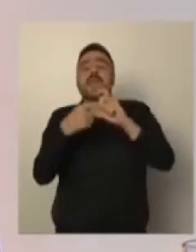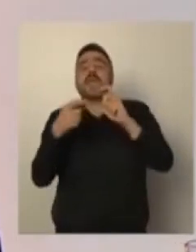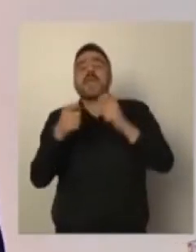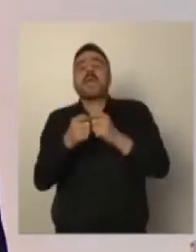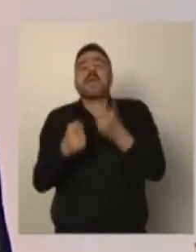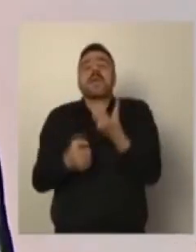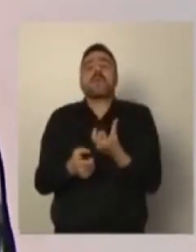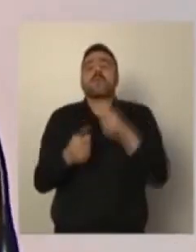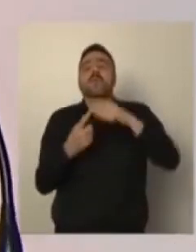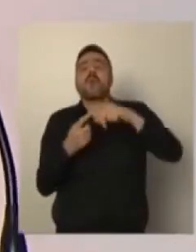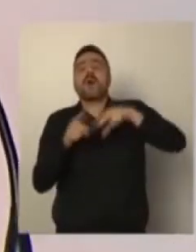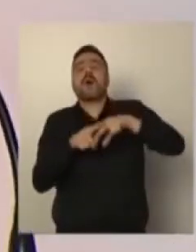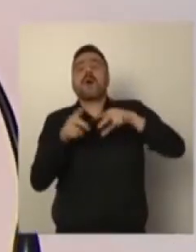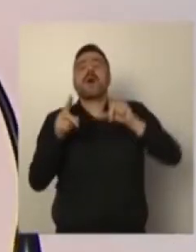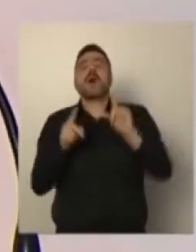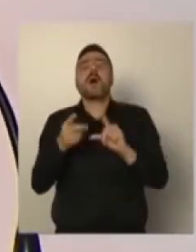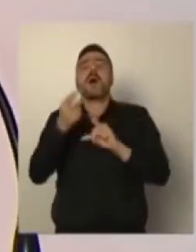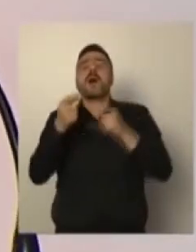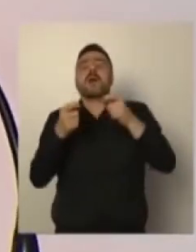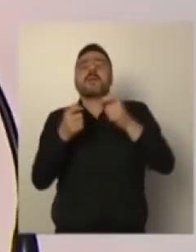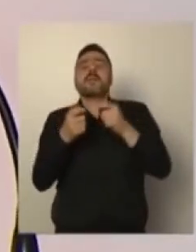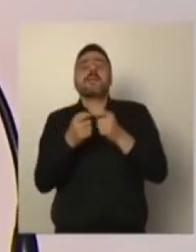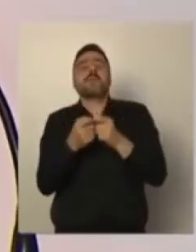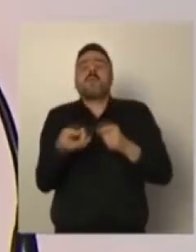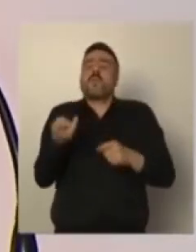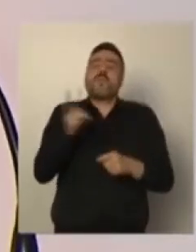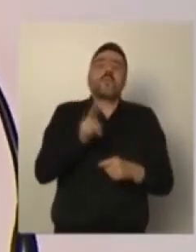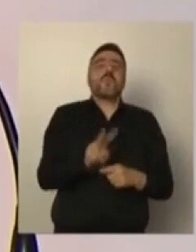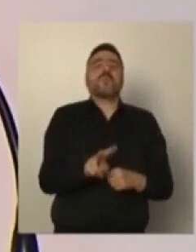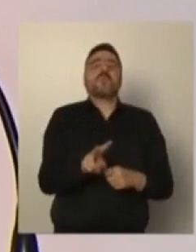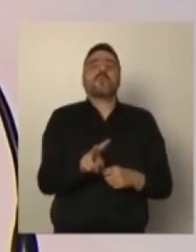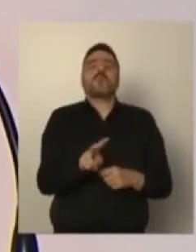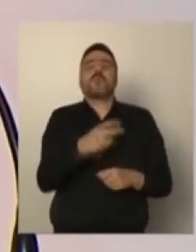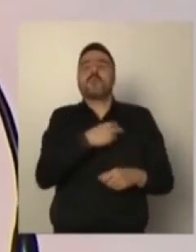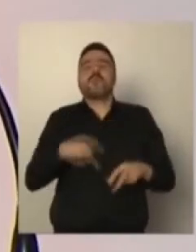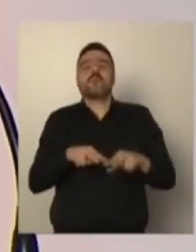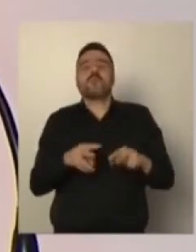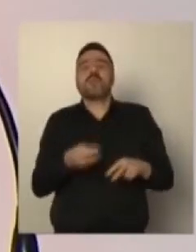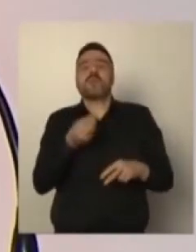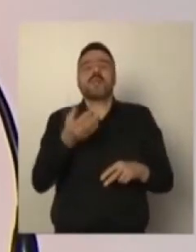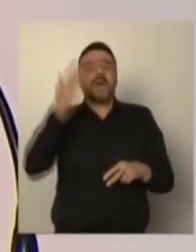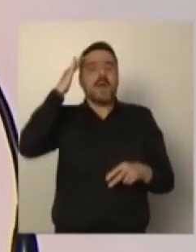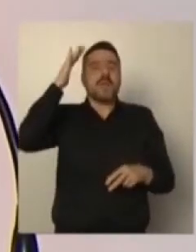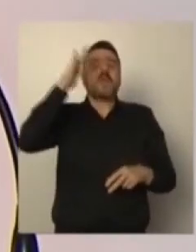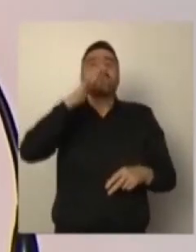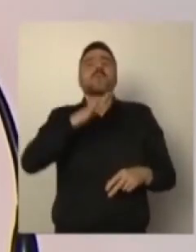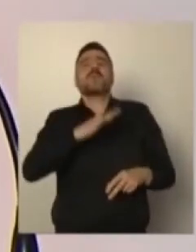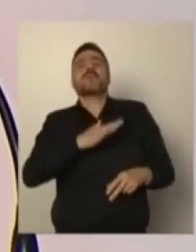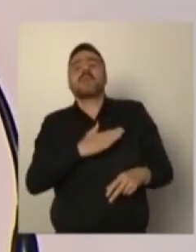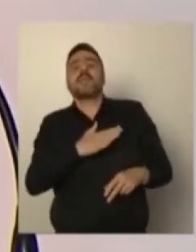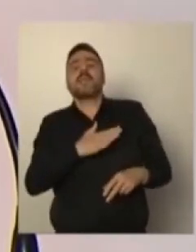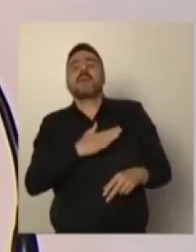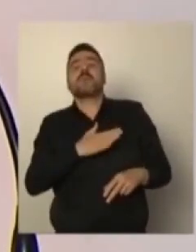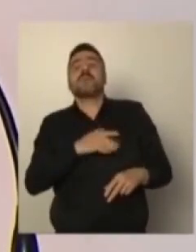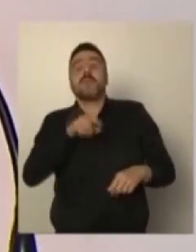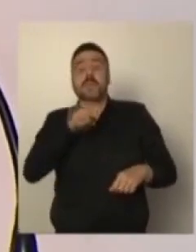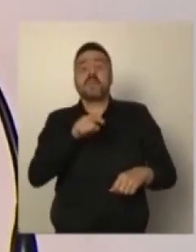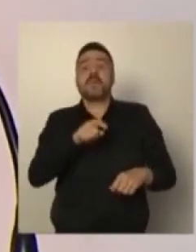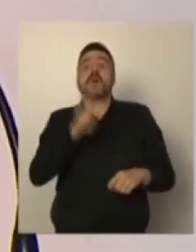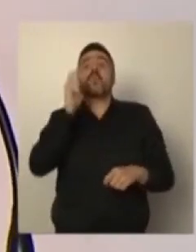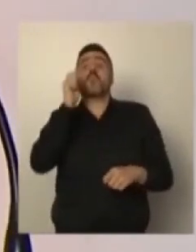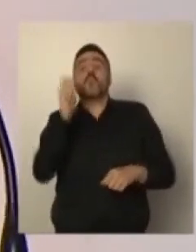vefatı. Zor zamanlar yaşıyordu Allah Resulü Efendimiz. İşte tam o zor